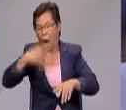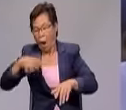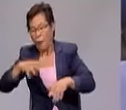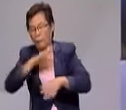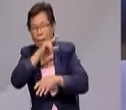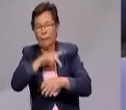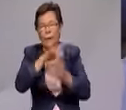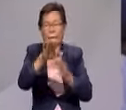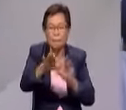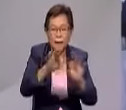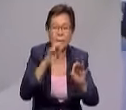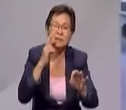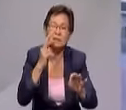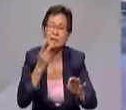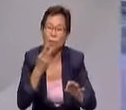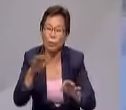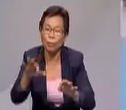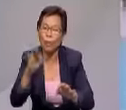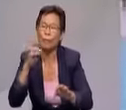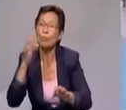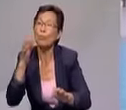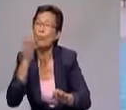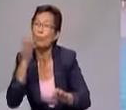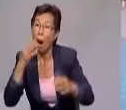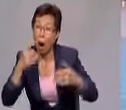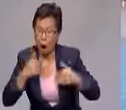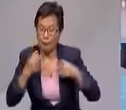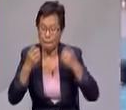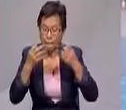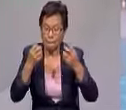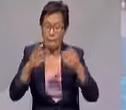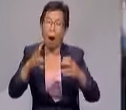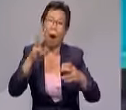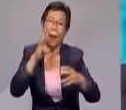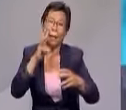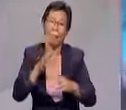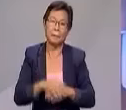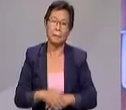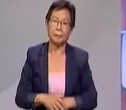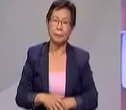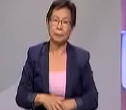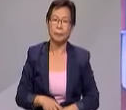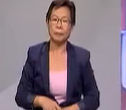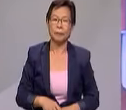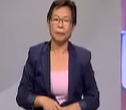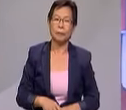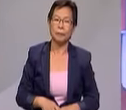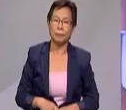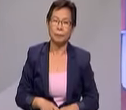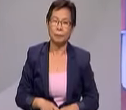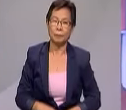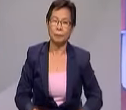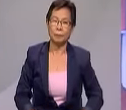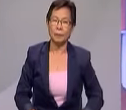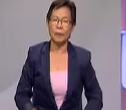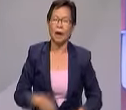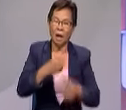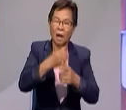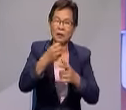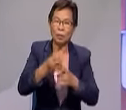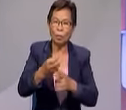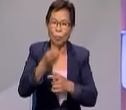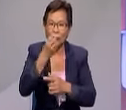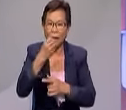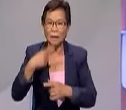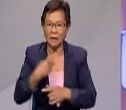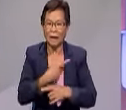memilih sayur-sayuran dan buah-buahan yang mengandungi lebih air. Seperti saladry ya, ataupun makanan-makanan kita